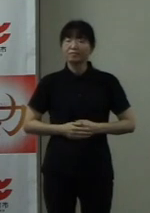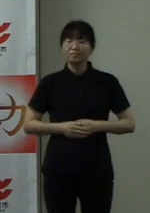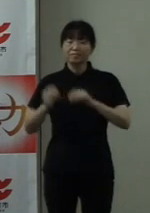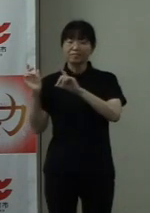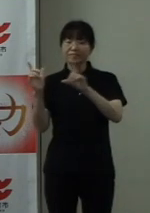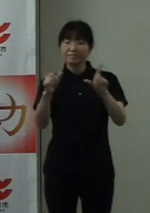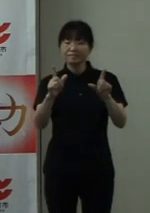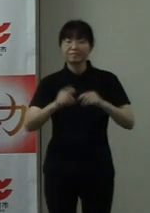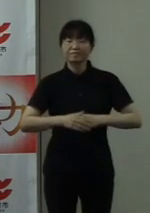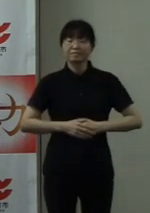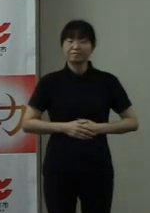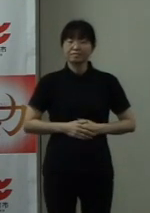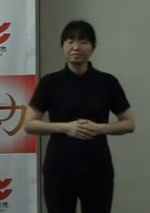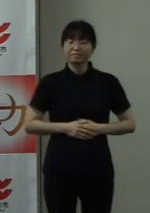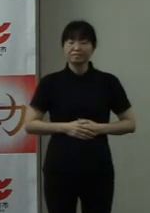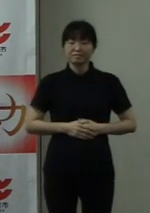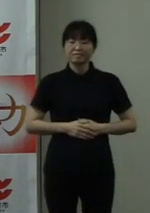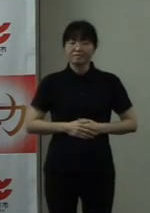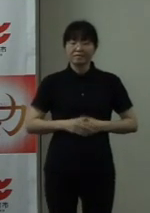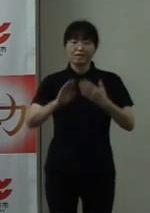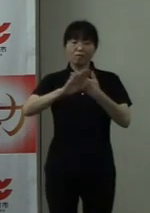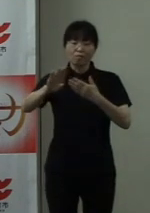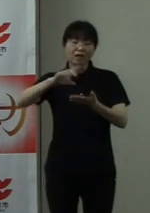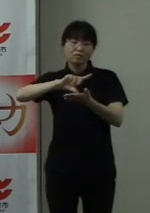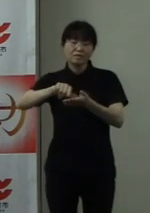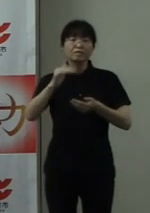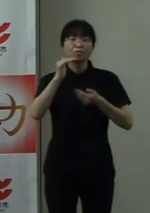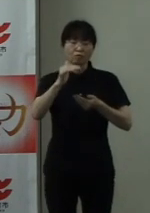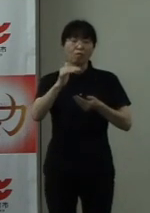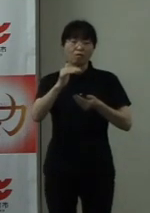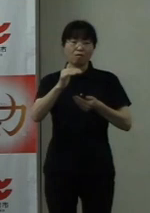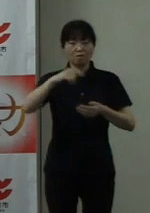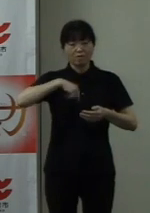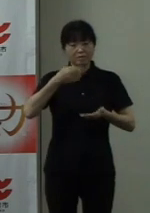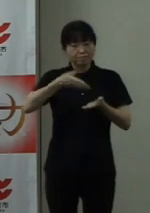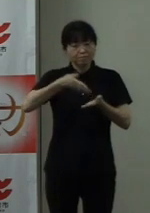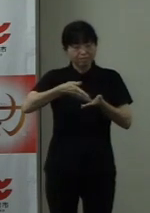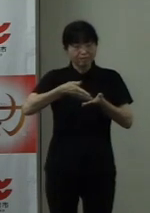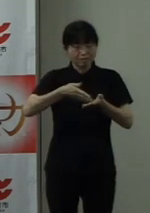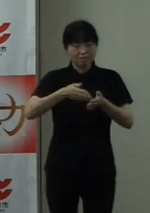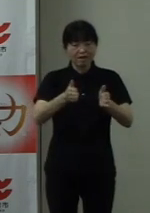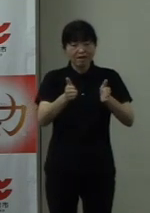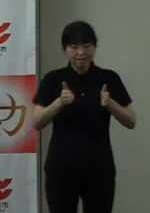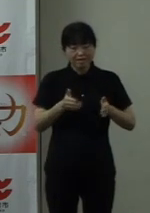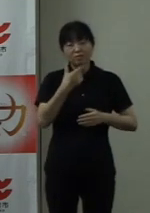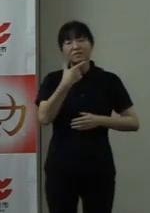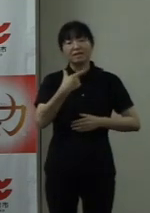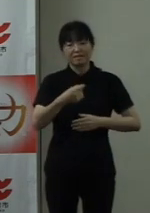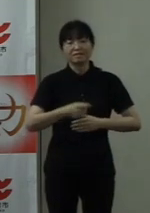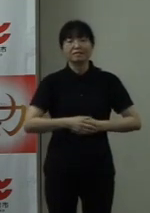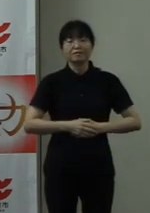い、まあ、あの他自治体のことでもありますので、あのコメントとしては控えたいというふうに思っているところであります